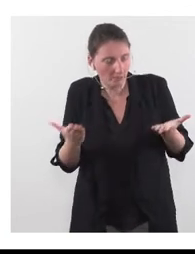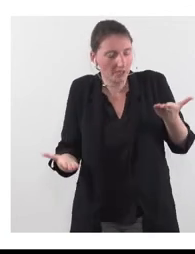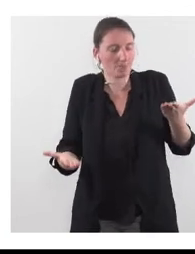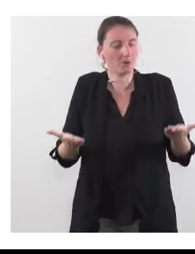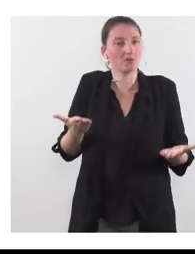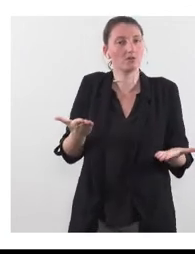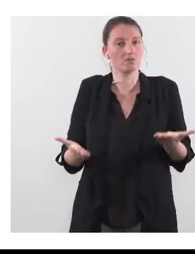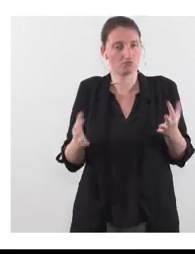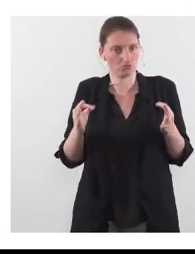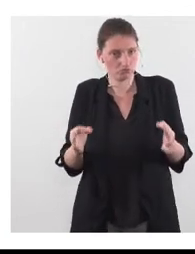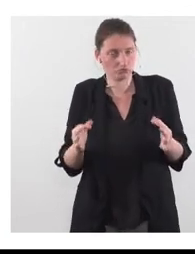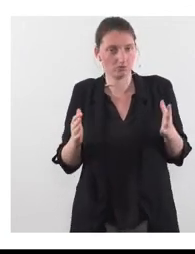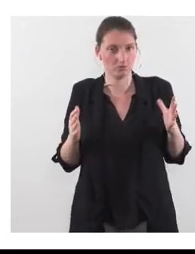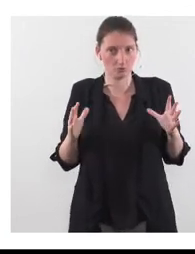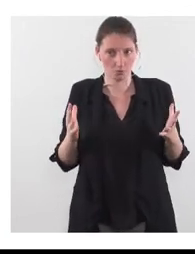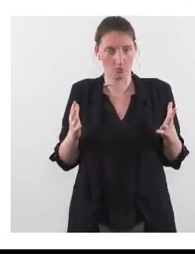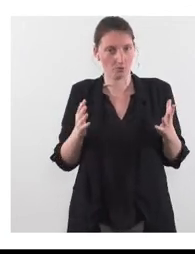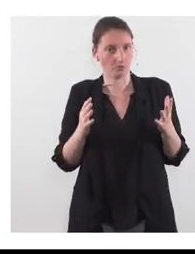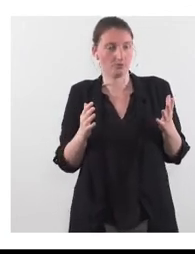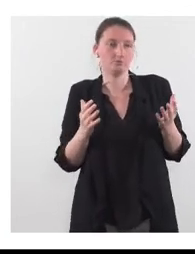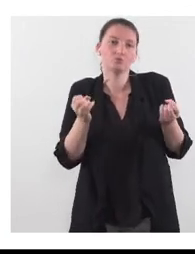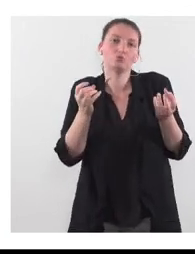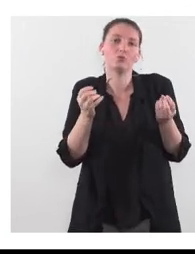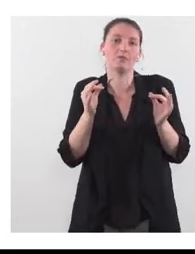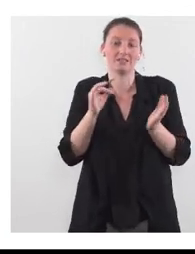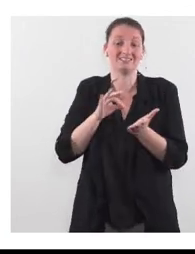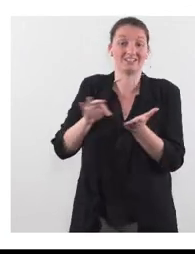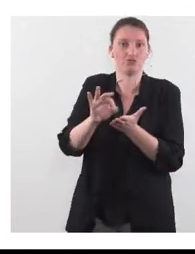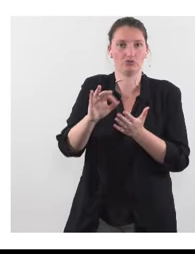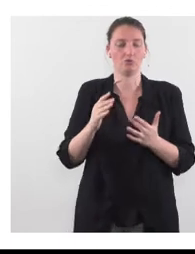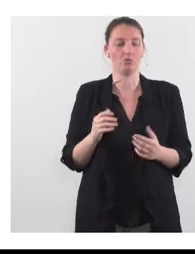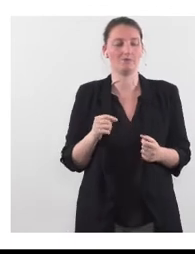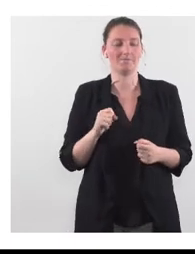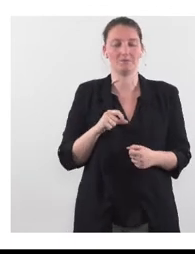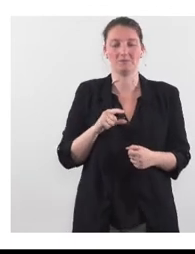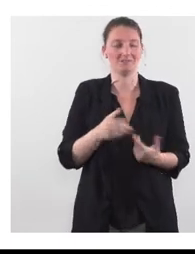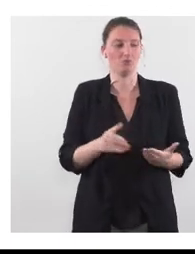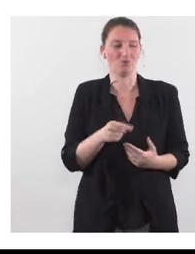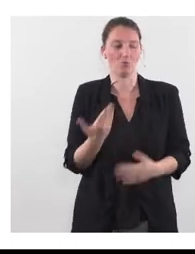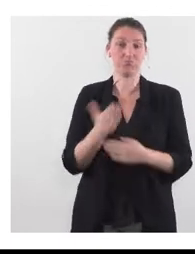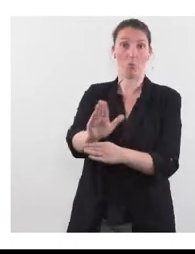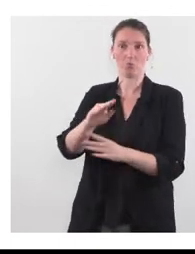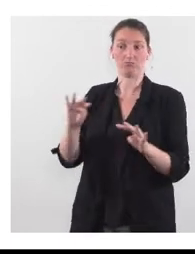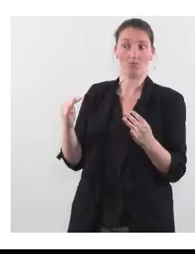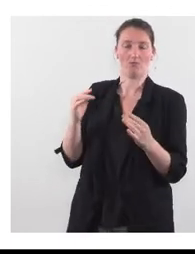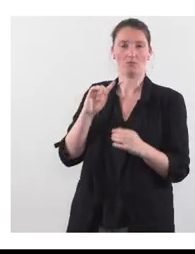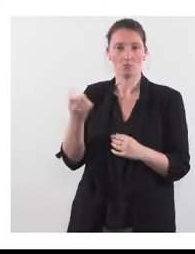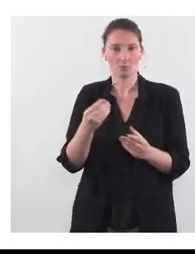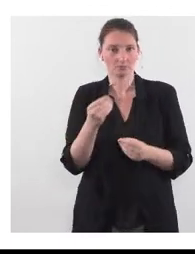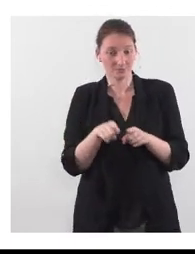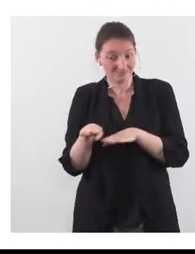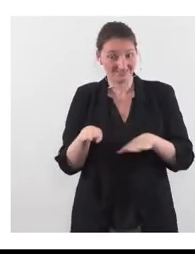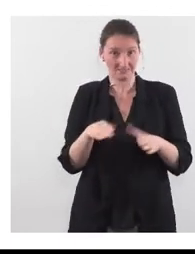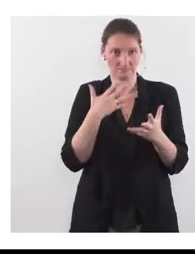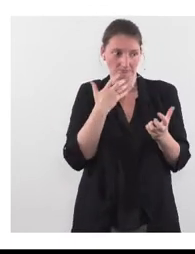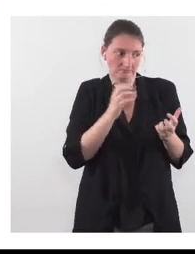entre les atténuations stratégiques et les cas, en même temps, le désir d'aider